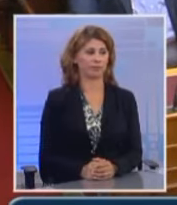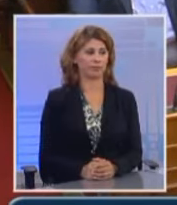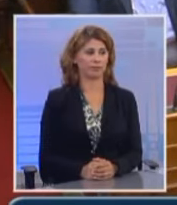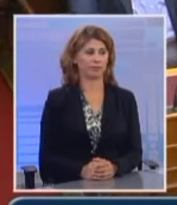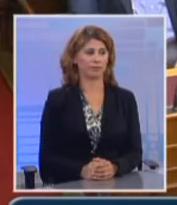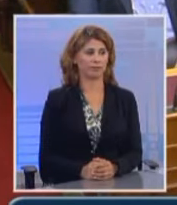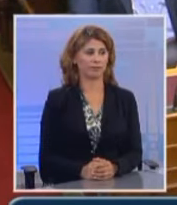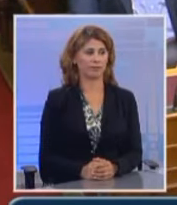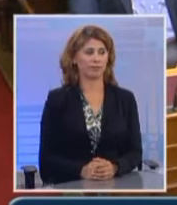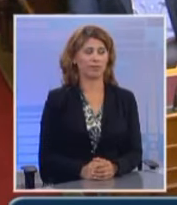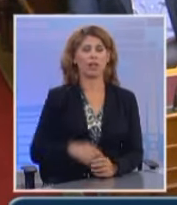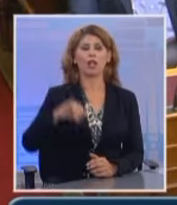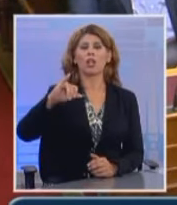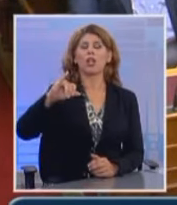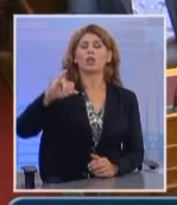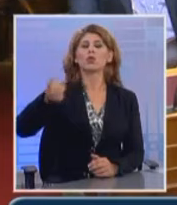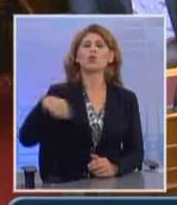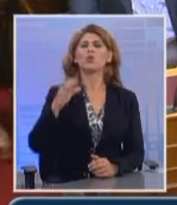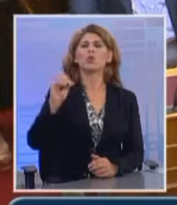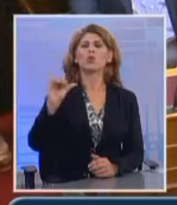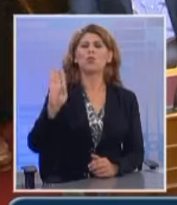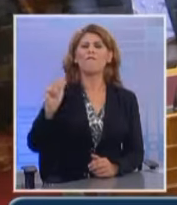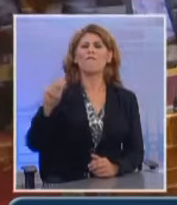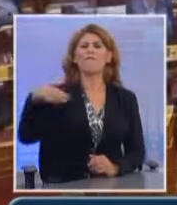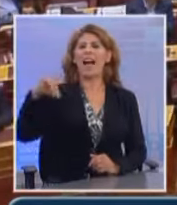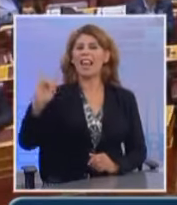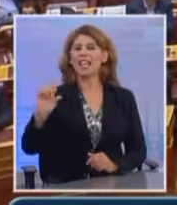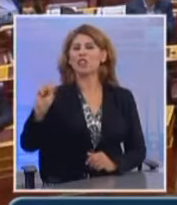και Τζουβάλη Σοφία.